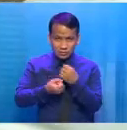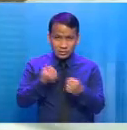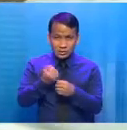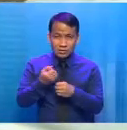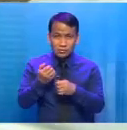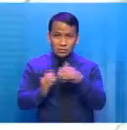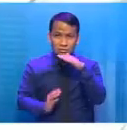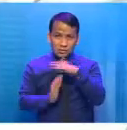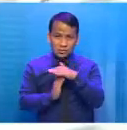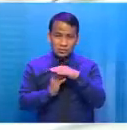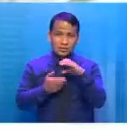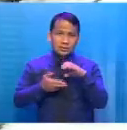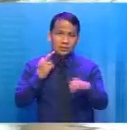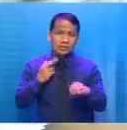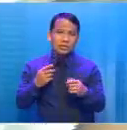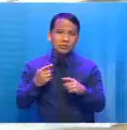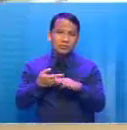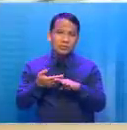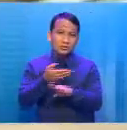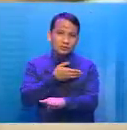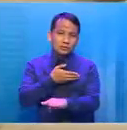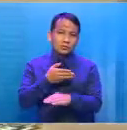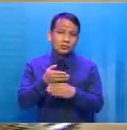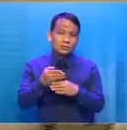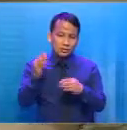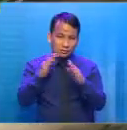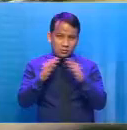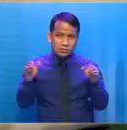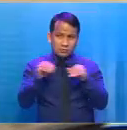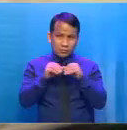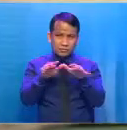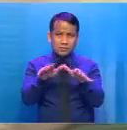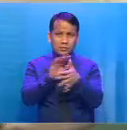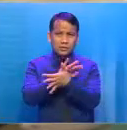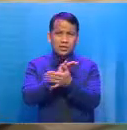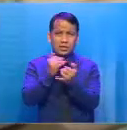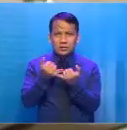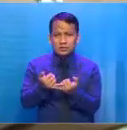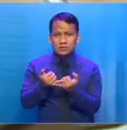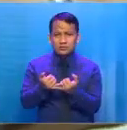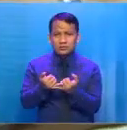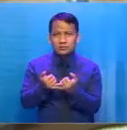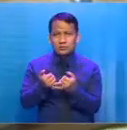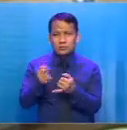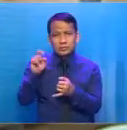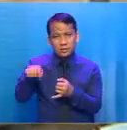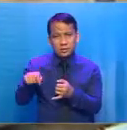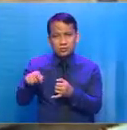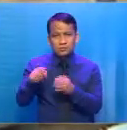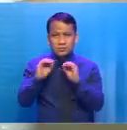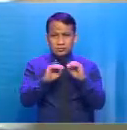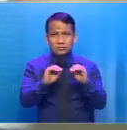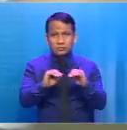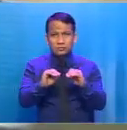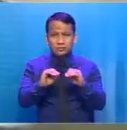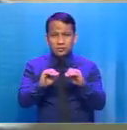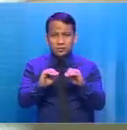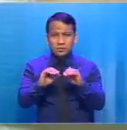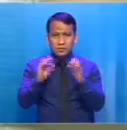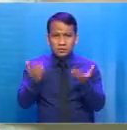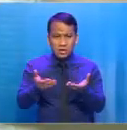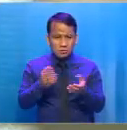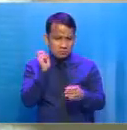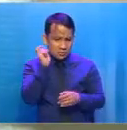kanyang retirement, pero naudlot dahil nagkaroon ng pandemya. Ngayon, kailangan niyang magturo online. Mabilis naman